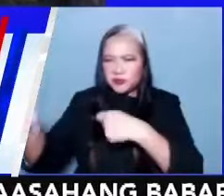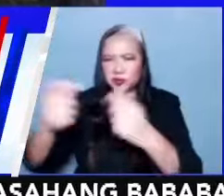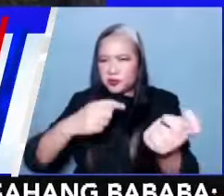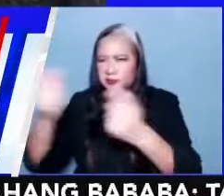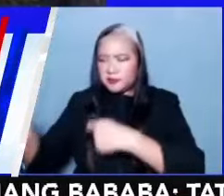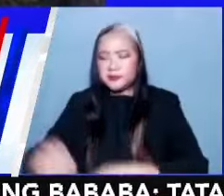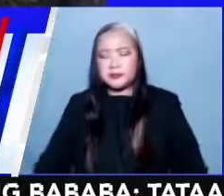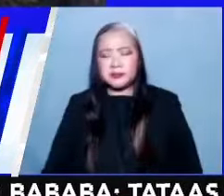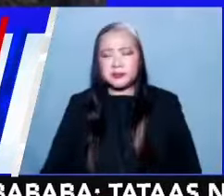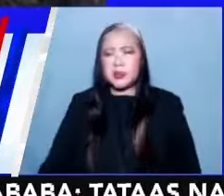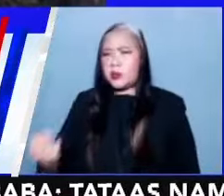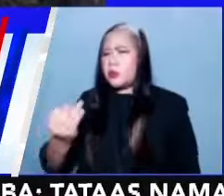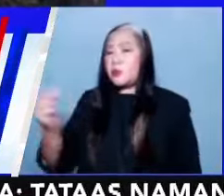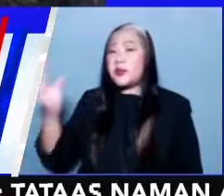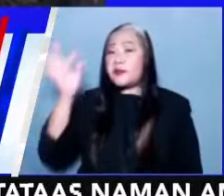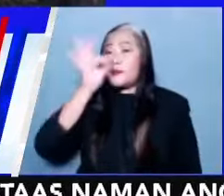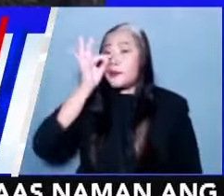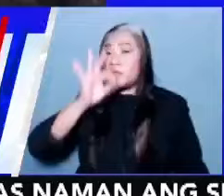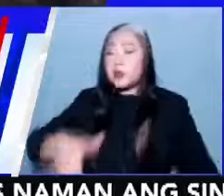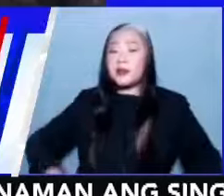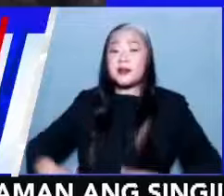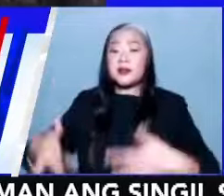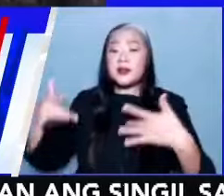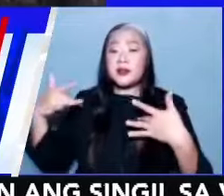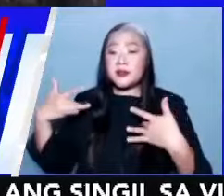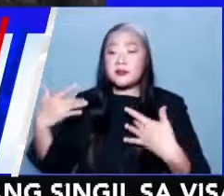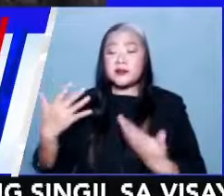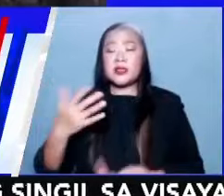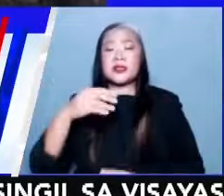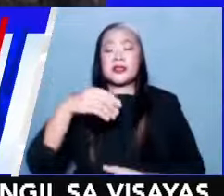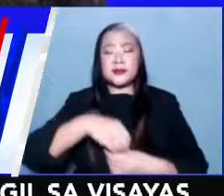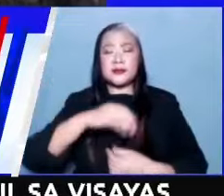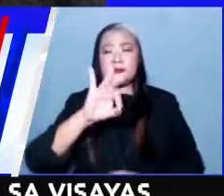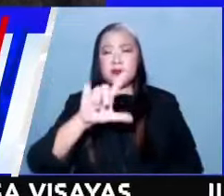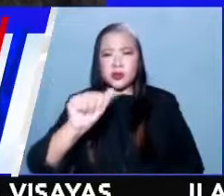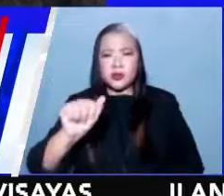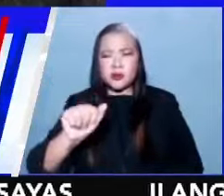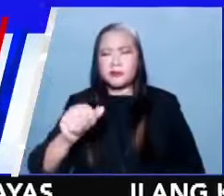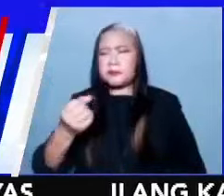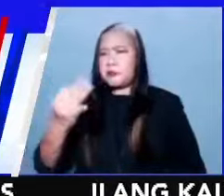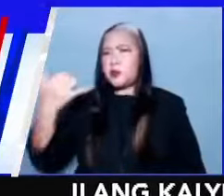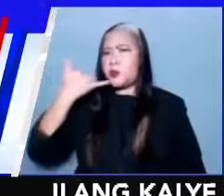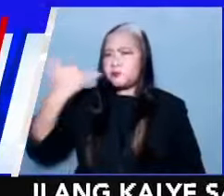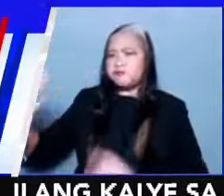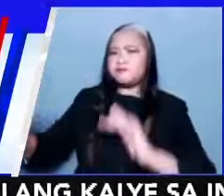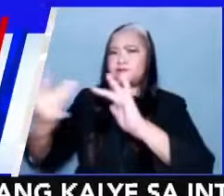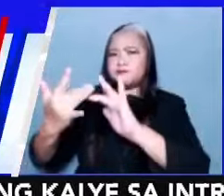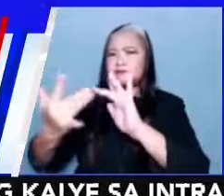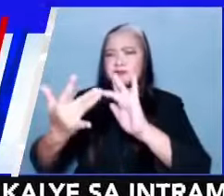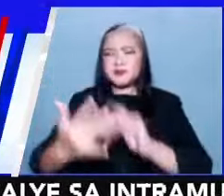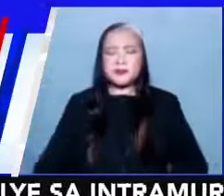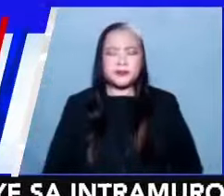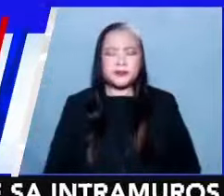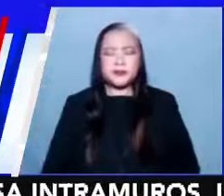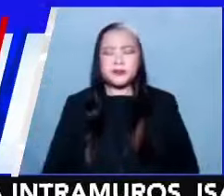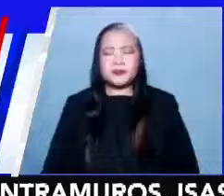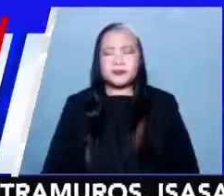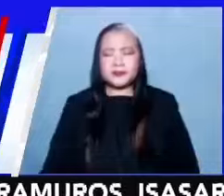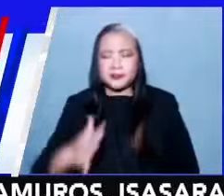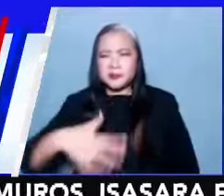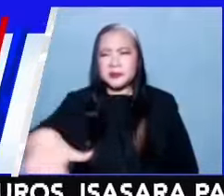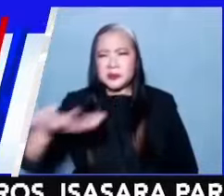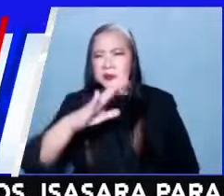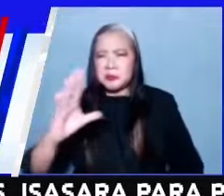sa Florida at ilan po sa kanila ang na-contact na ng embahada? Sa kabuuan pong ng Florida,